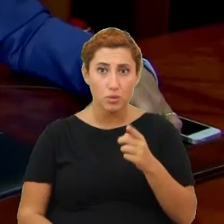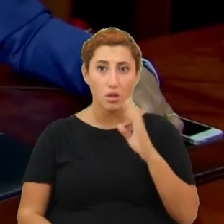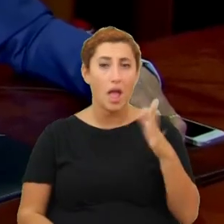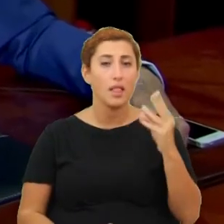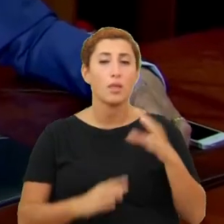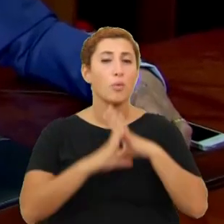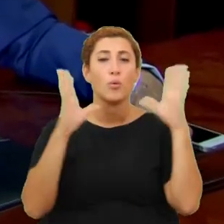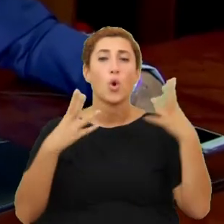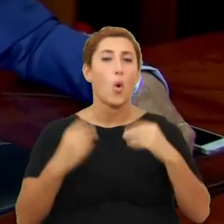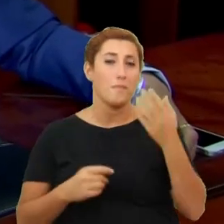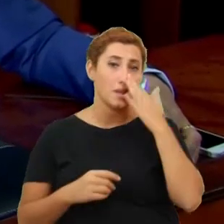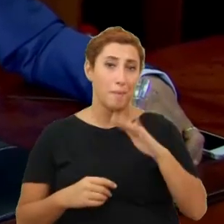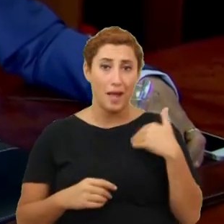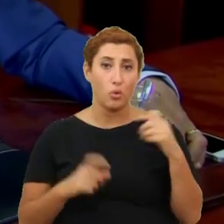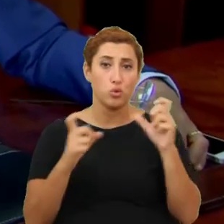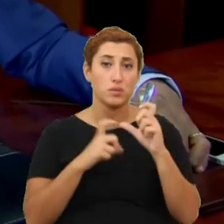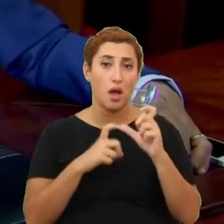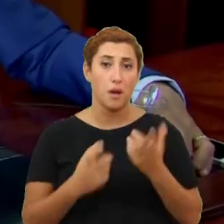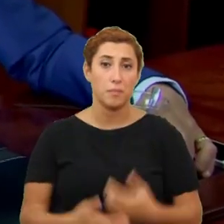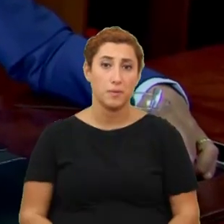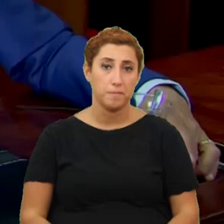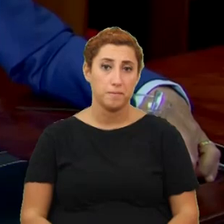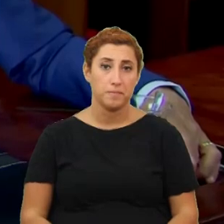En büyük şeyin olmasını bekliyordum Sarp.